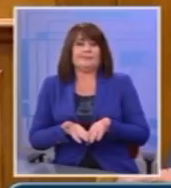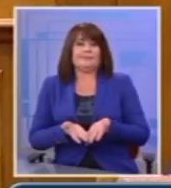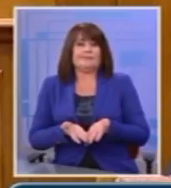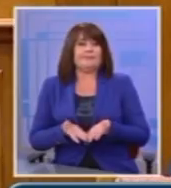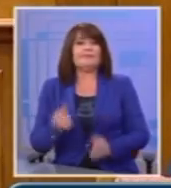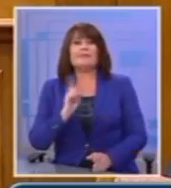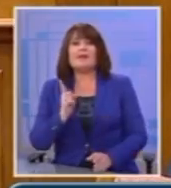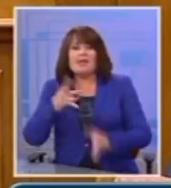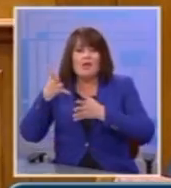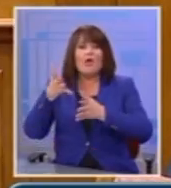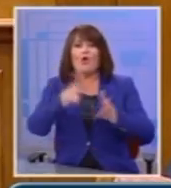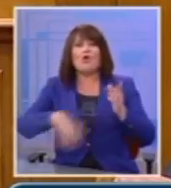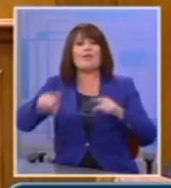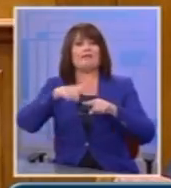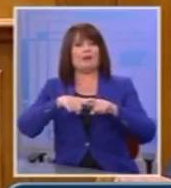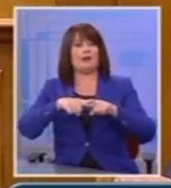Δεν εξαπάτησα τον ελληνικό λαό,